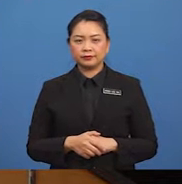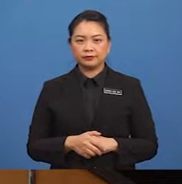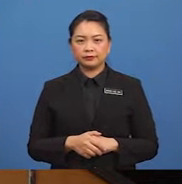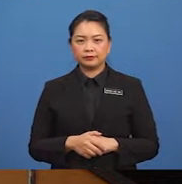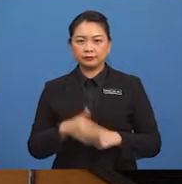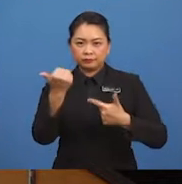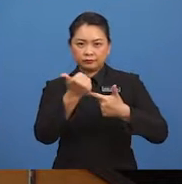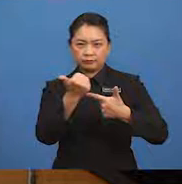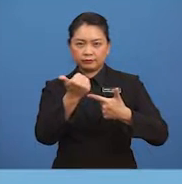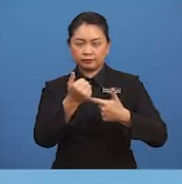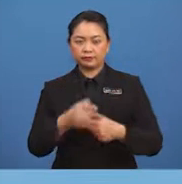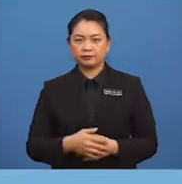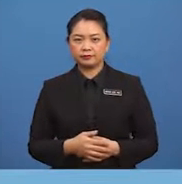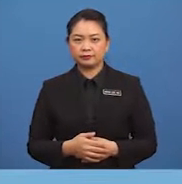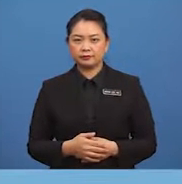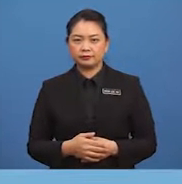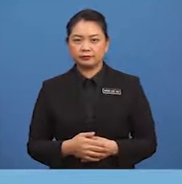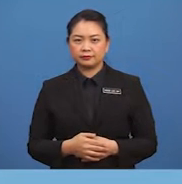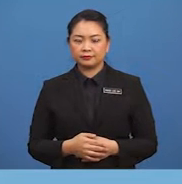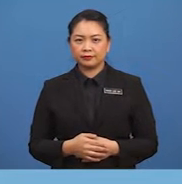Soalan yang kedua.